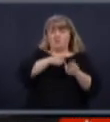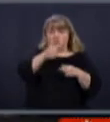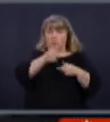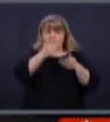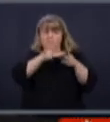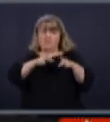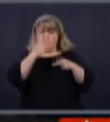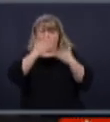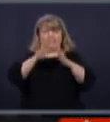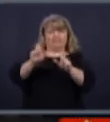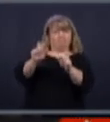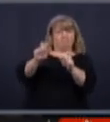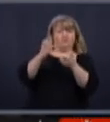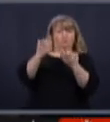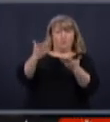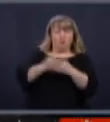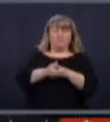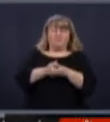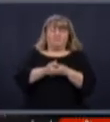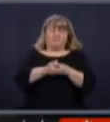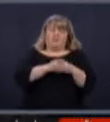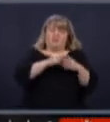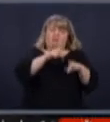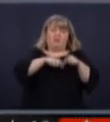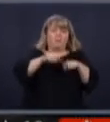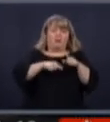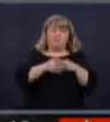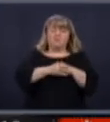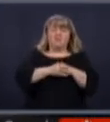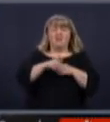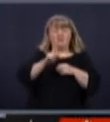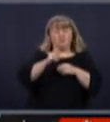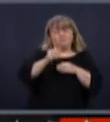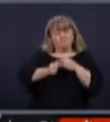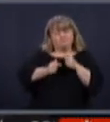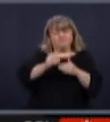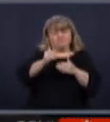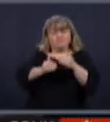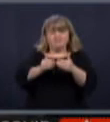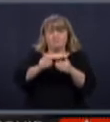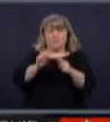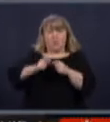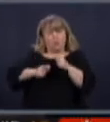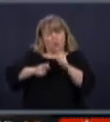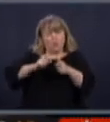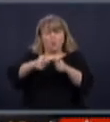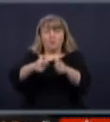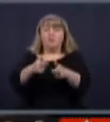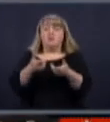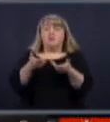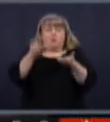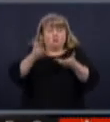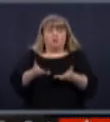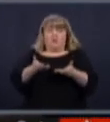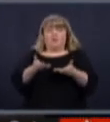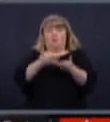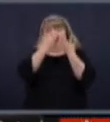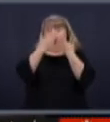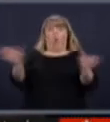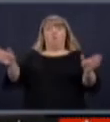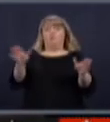ça graduellement. Donc, il ne faut pas faire exprès à ce moment-ci, là, puis on va, dans les prochains jours,